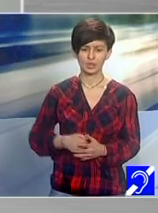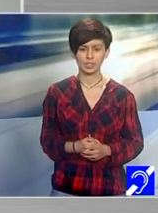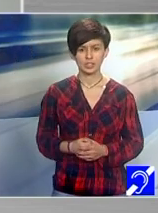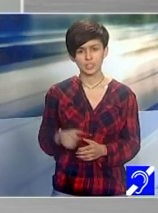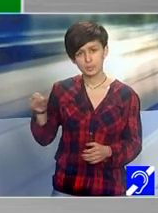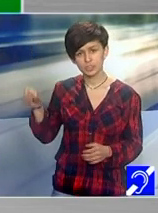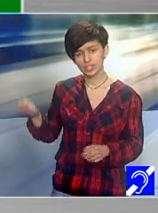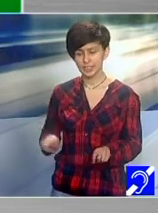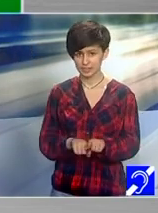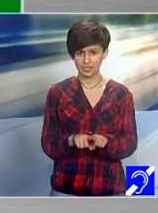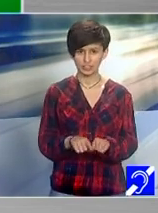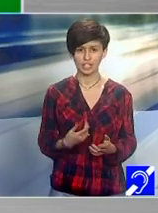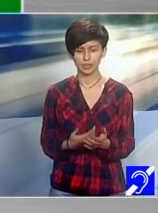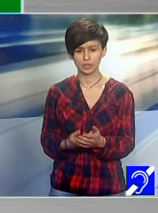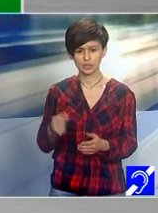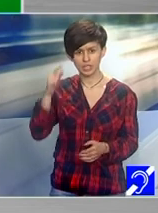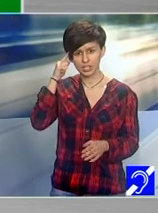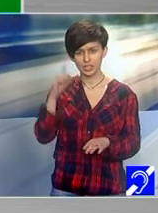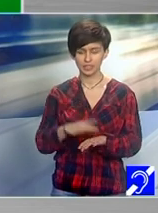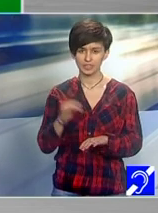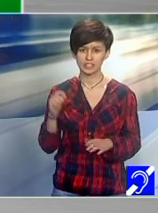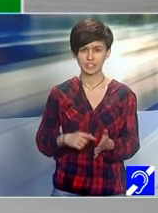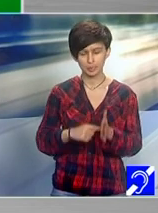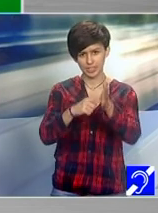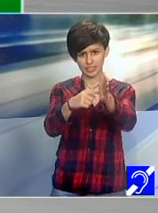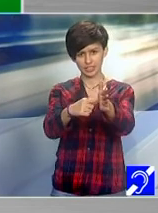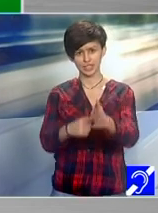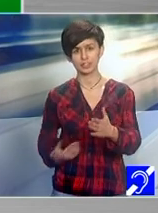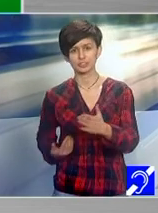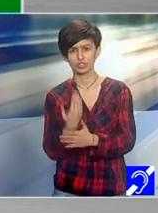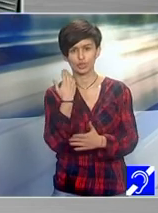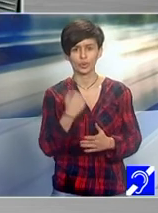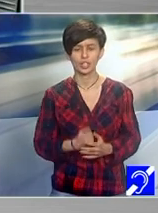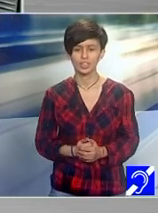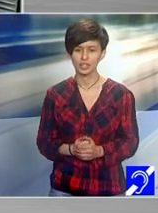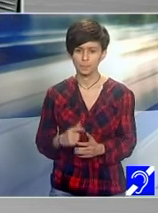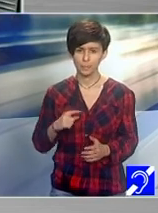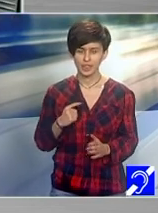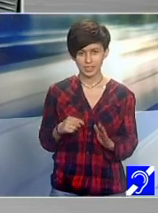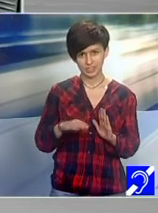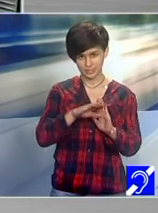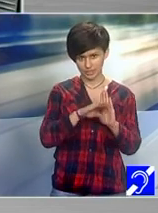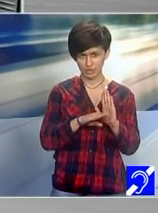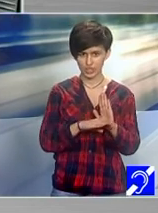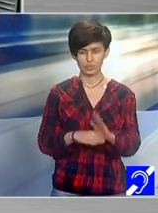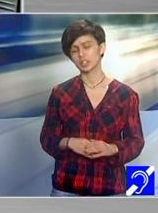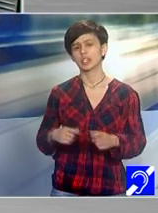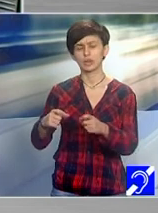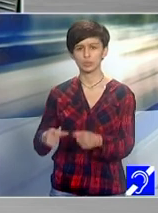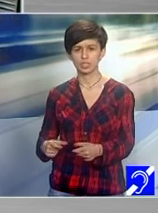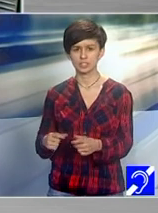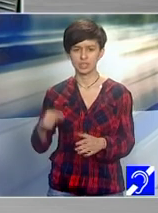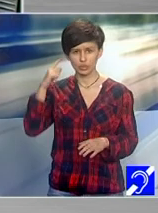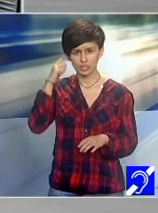deoarece invențiile prezentate sunt noi. Întotdeauna invențiile sunt noi. Este o regulă la un salon de invenții,